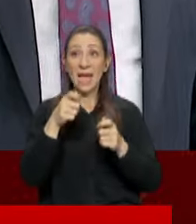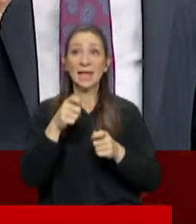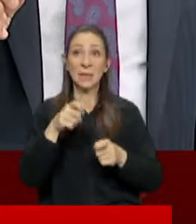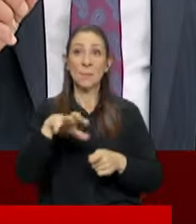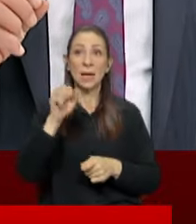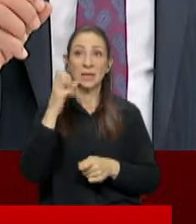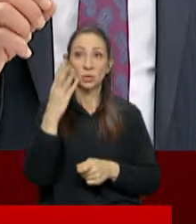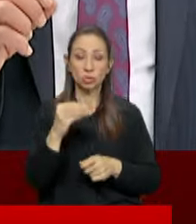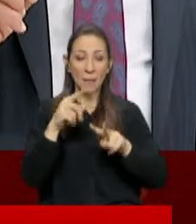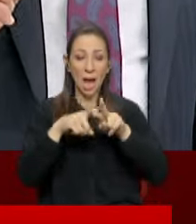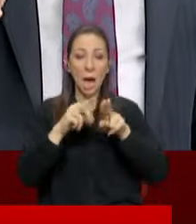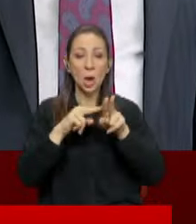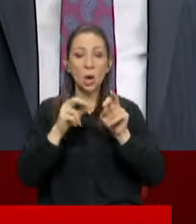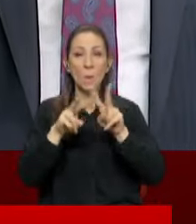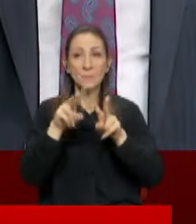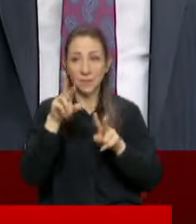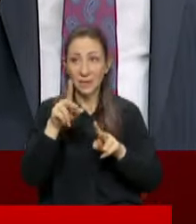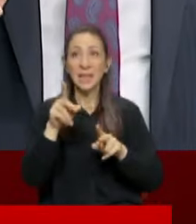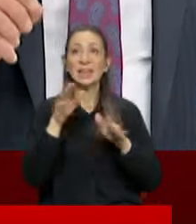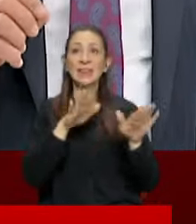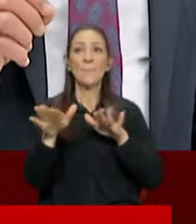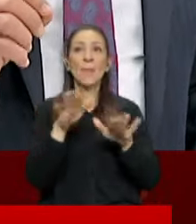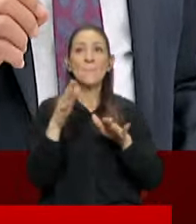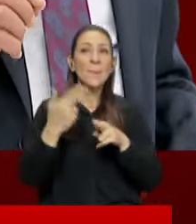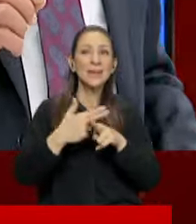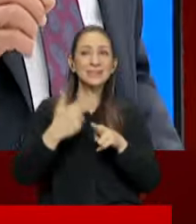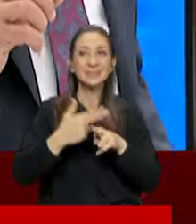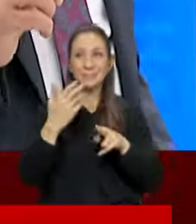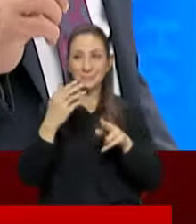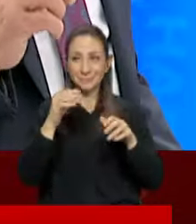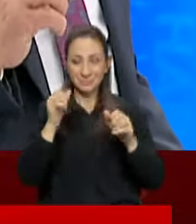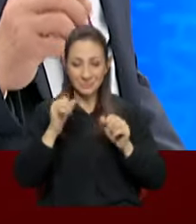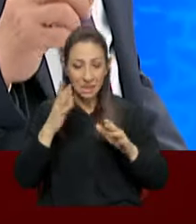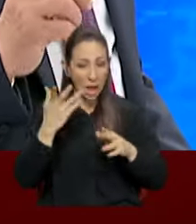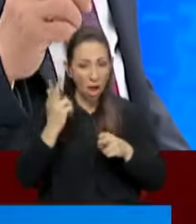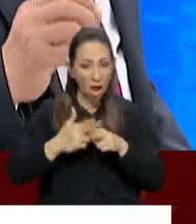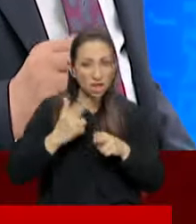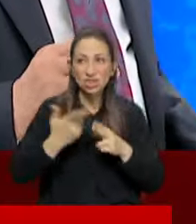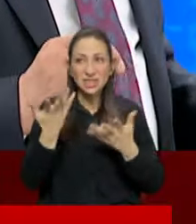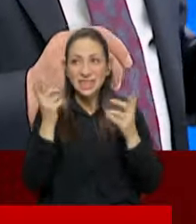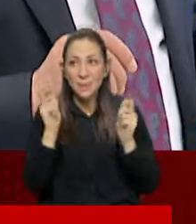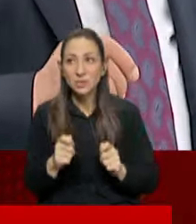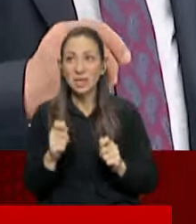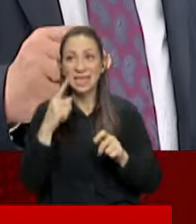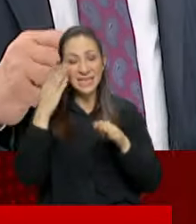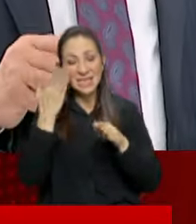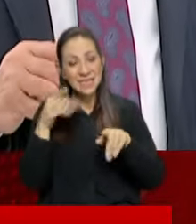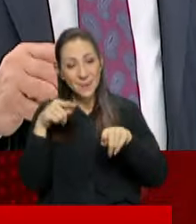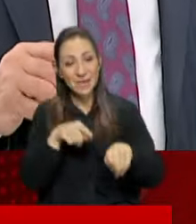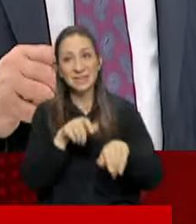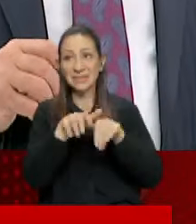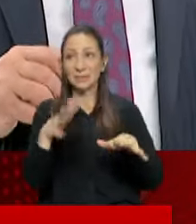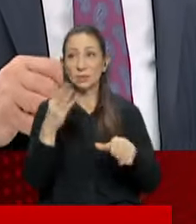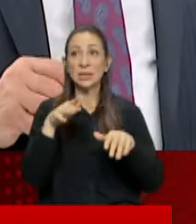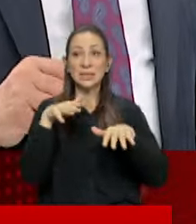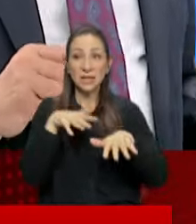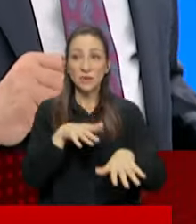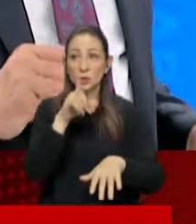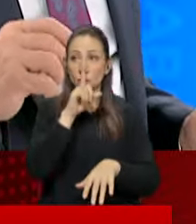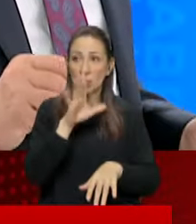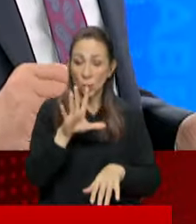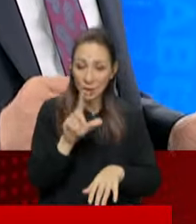merkezi olacak. Deprem simülasyon merkezi olacak. Afet anında acil müdahale sağlayacak izleme sistemi olacak. Trafik